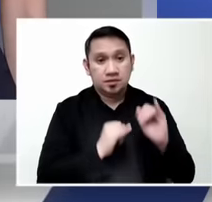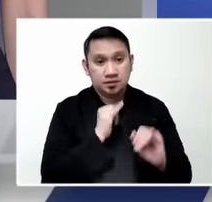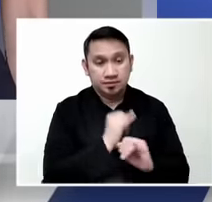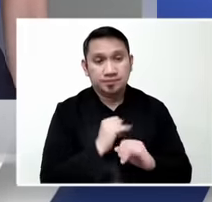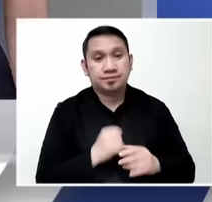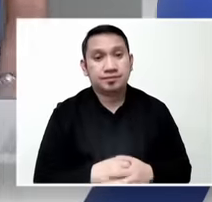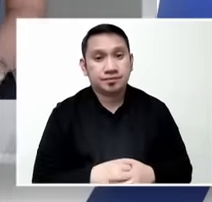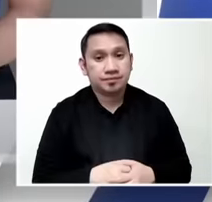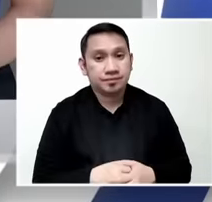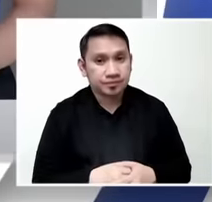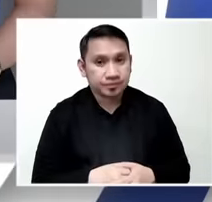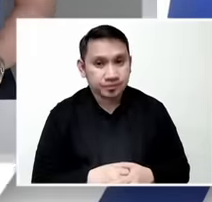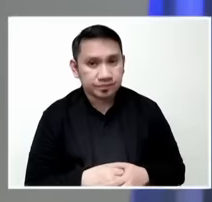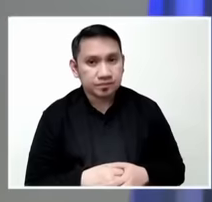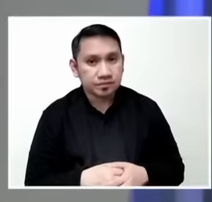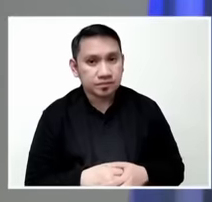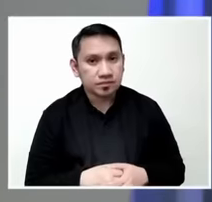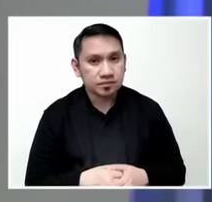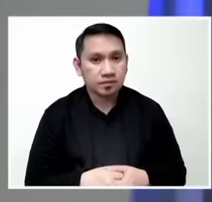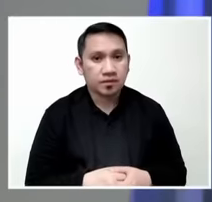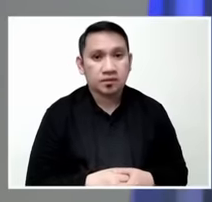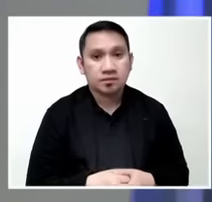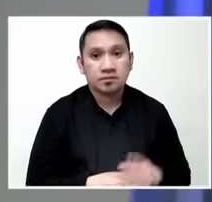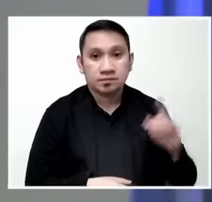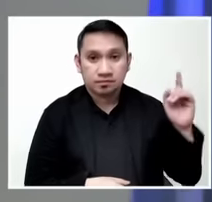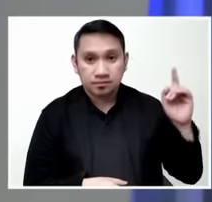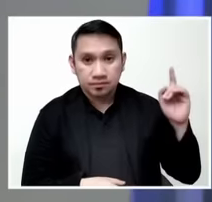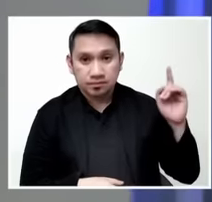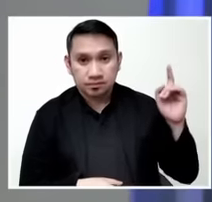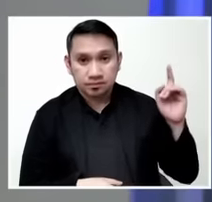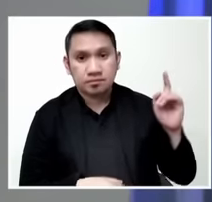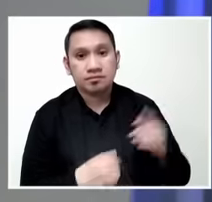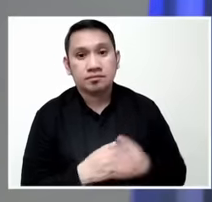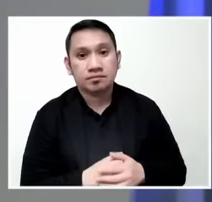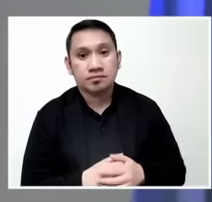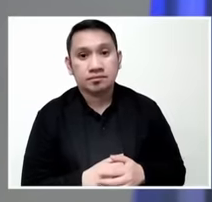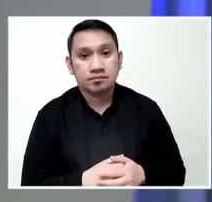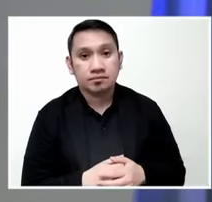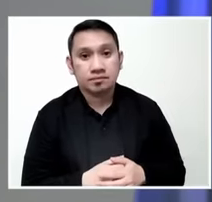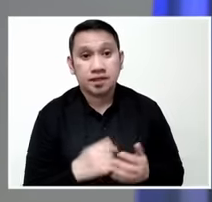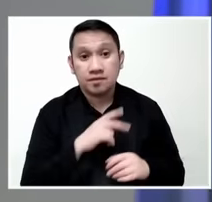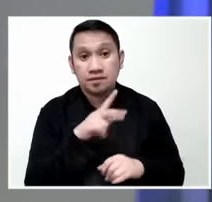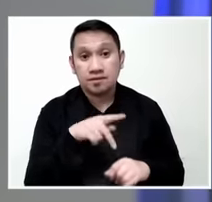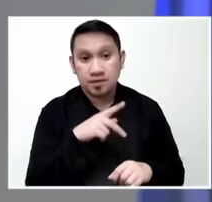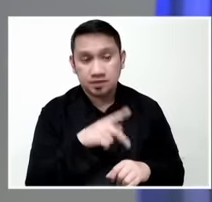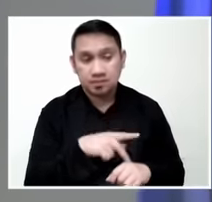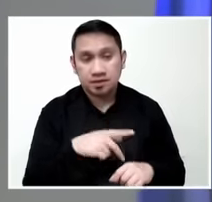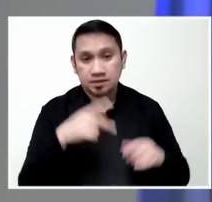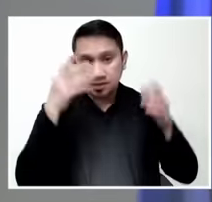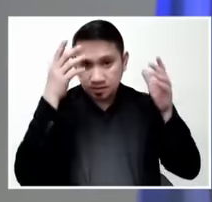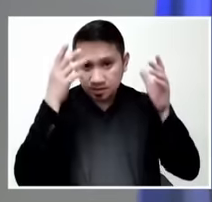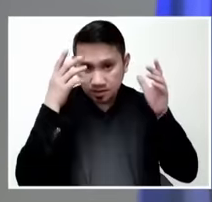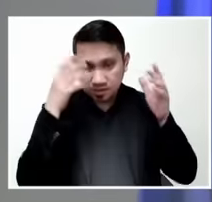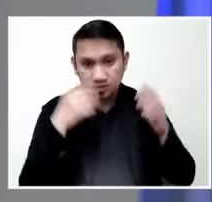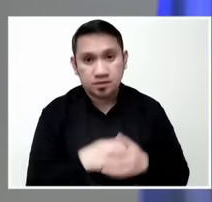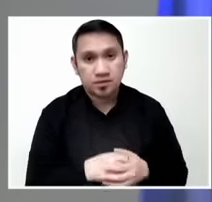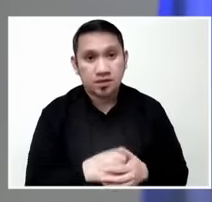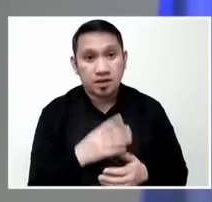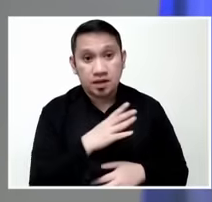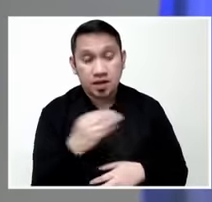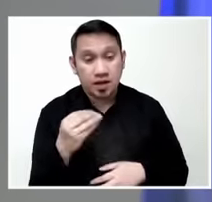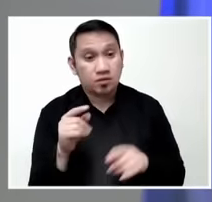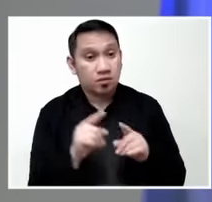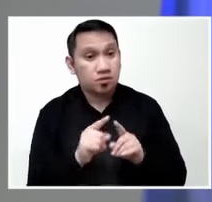D, nasungkit ng Bulakenyang si Alethea Ambrosio ang Miss Philippines crown. Isang fitness coach naman ang itinanghal